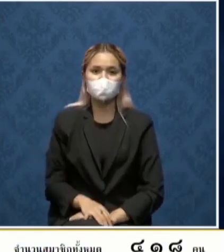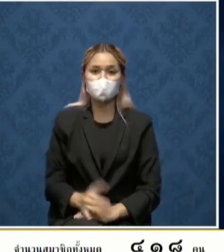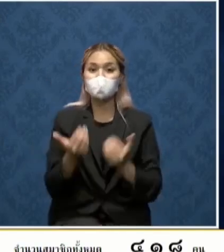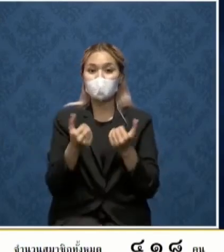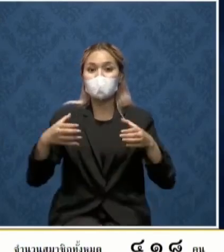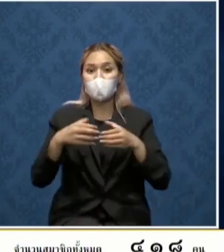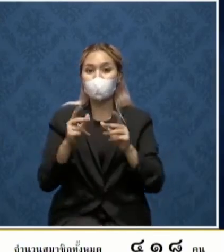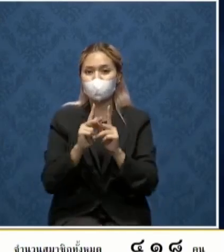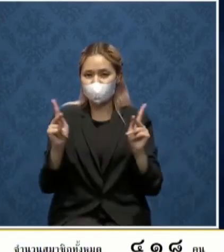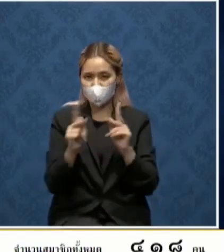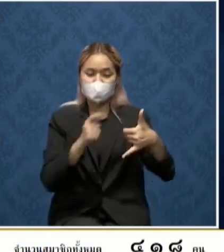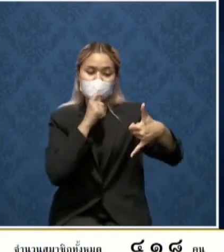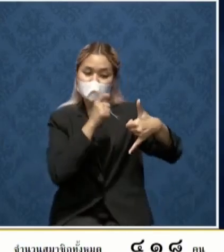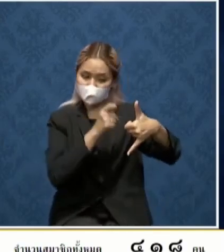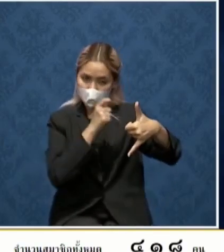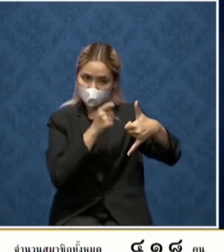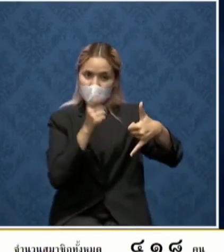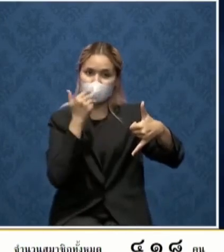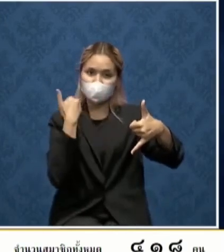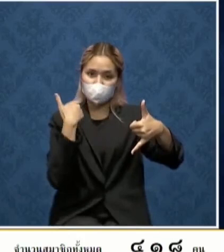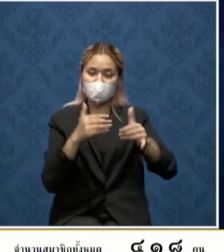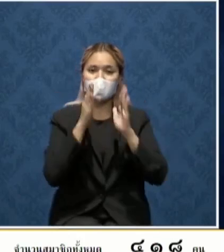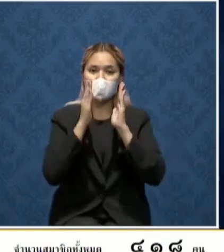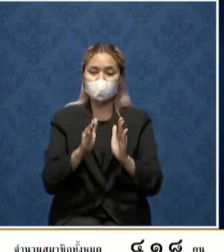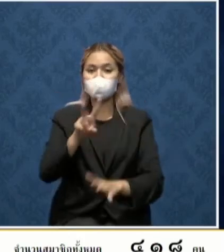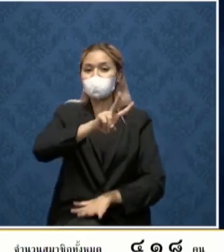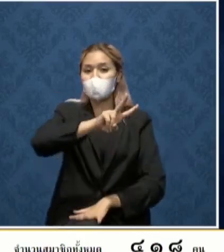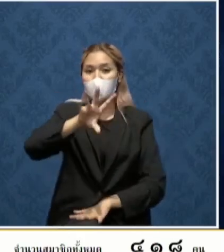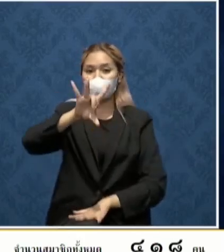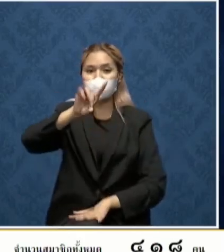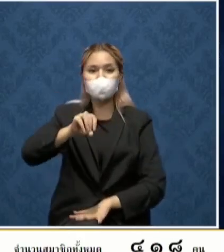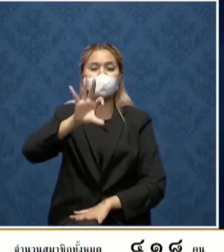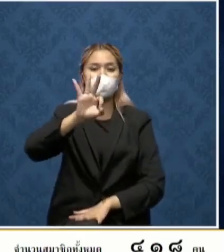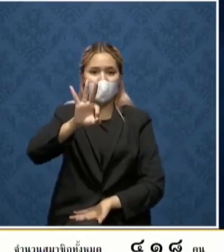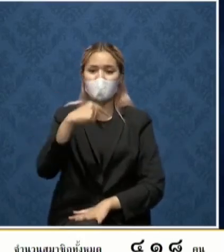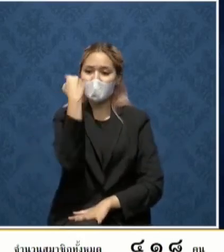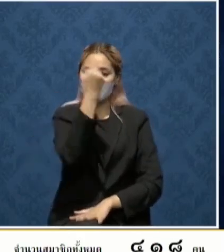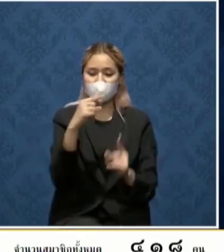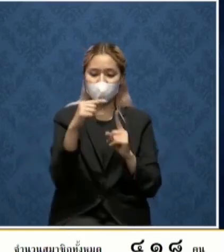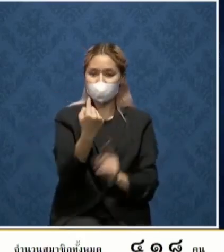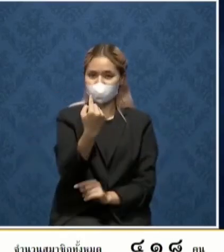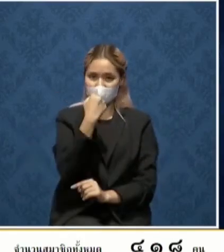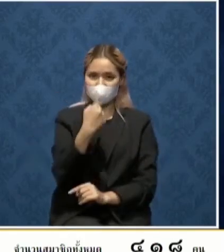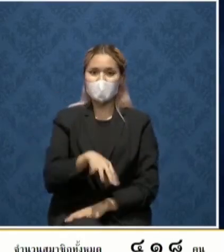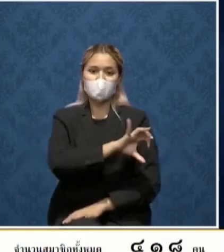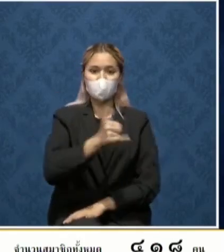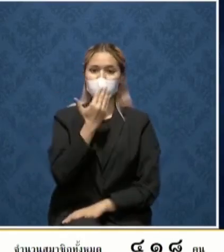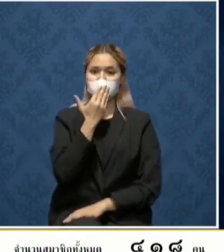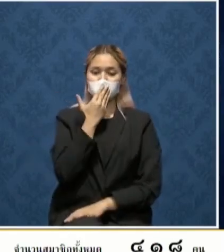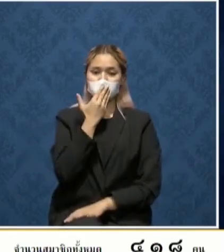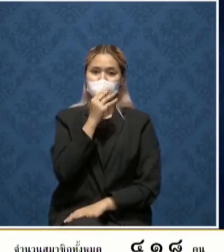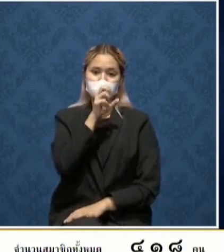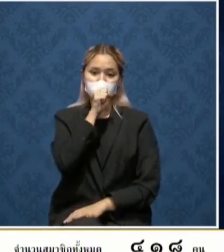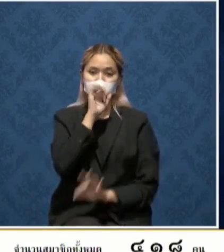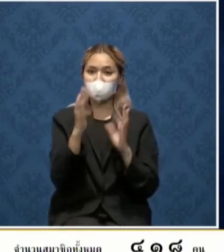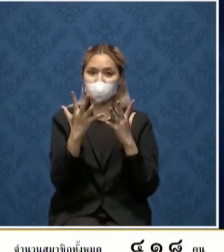การสัมภาย์ไปแล้ว 289 ปากต้องรู้แๆวาใครสั่ง แตจะปดหอเปล่าจะก้าพูด